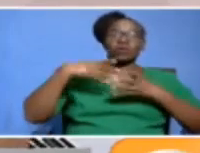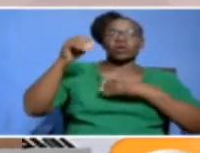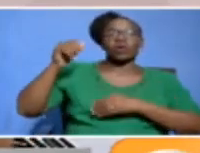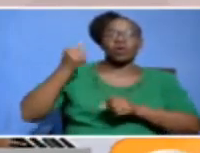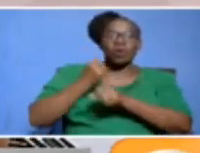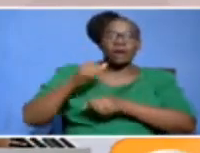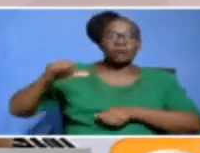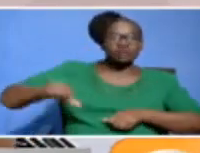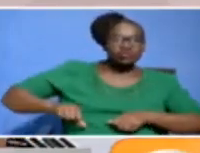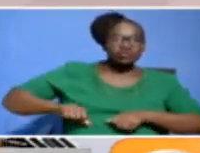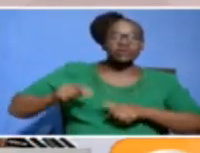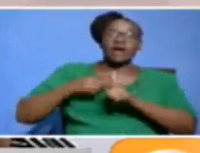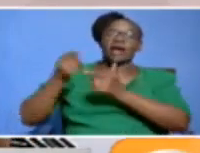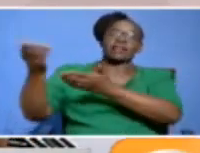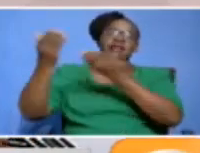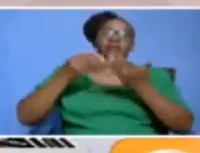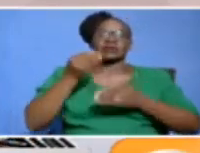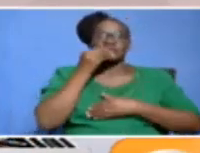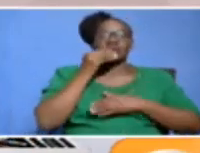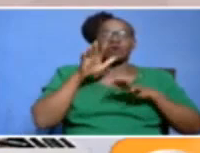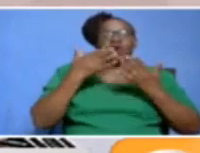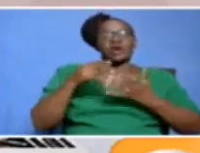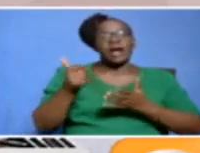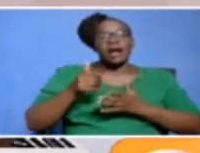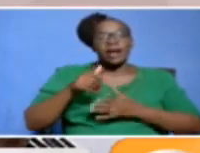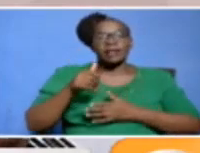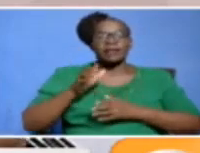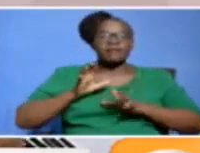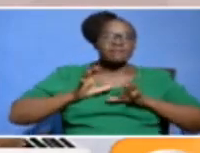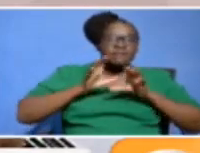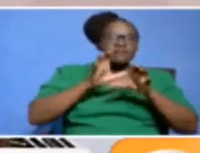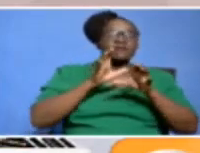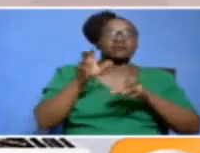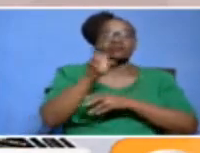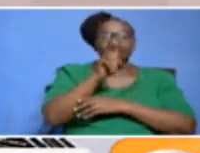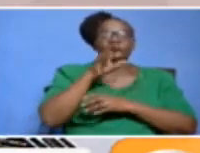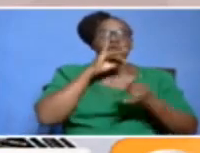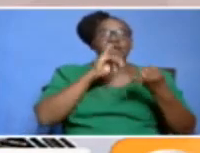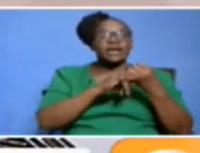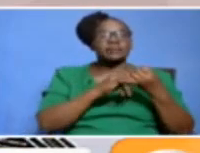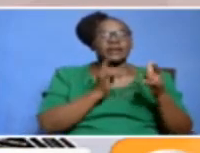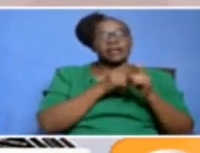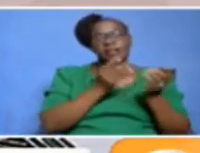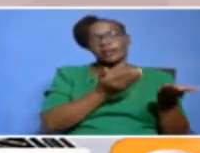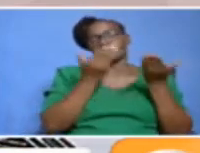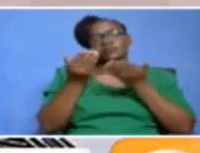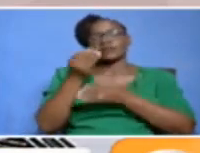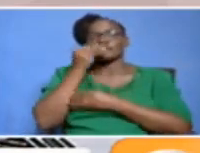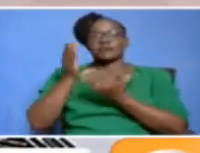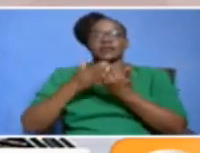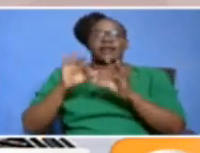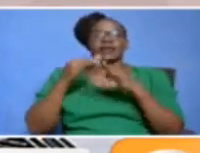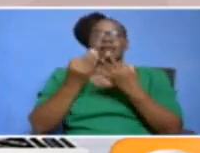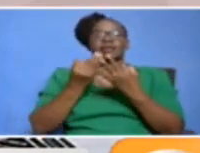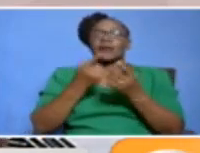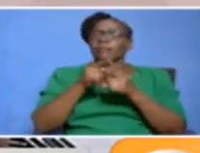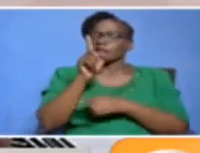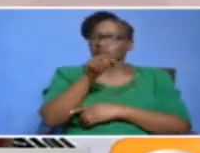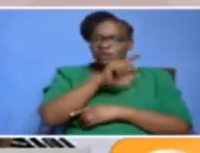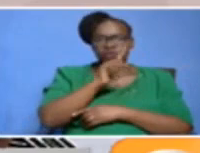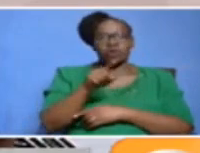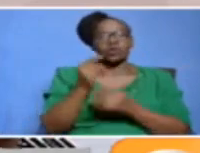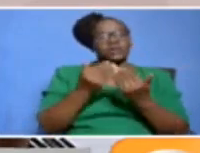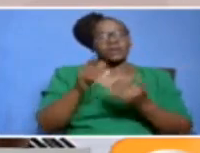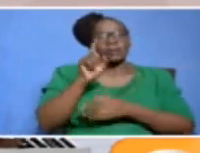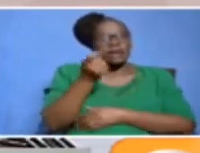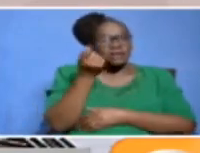utaki kutafuta bwana? Kuna wengine. Lakini huo ni upumbavu mkubwa sana, kwa sababu mtoto lazima umpatie nafasi ya kusoma, mtoto lazima aelewe